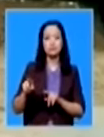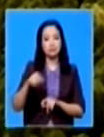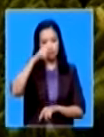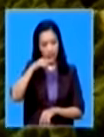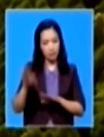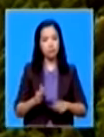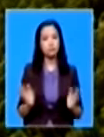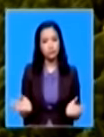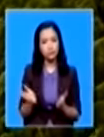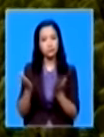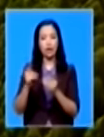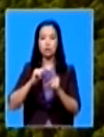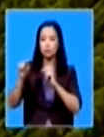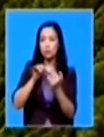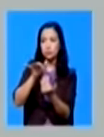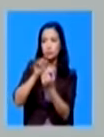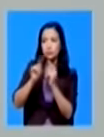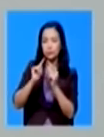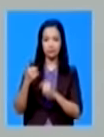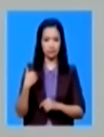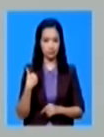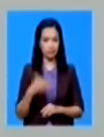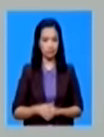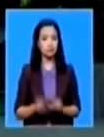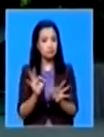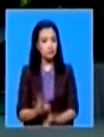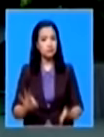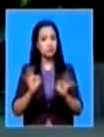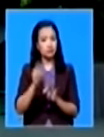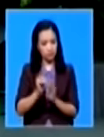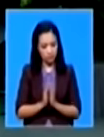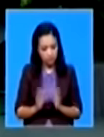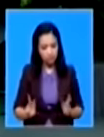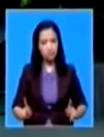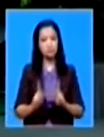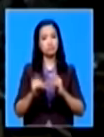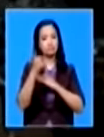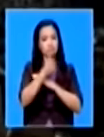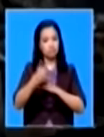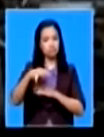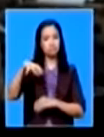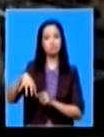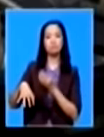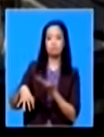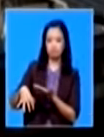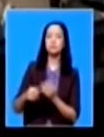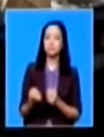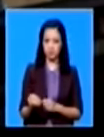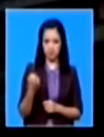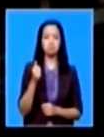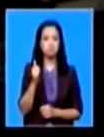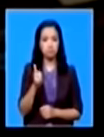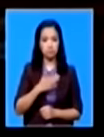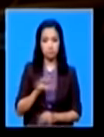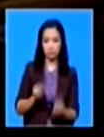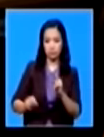ให้นะครับก็มีการติดต่อระหว่างกันสิ่งสำคัญก็คือต้องขอบคุณกระทรวงการต่างประเทศที่เข้มแข็งดีนะครับในขณะที่เกิดเหตุการณ์ผมก็ตรวจส